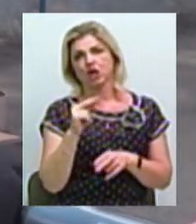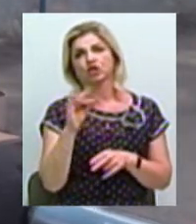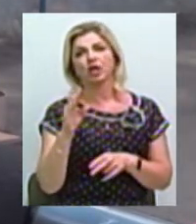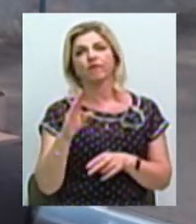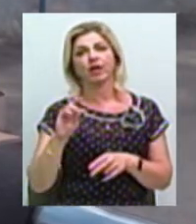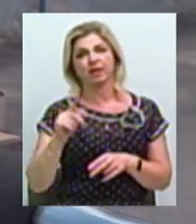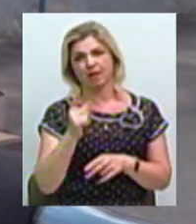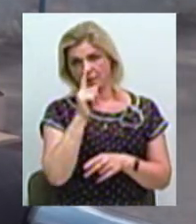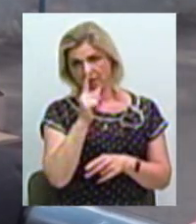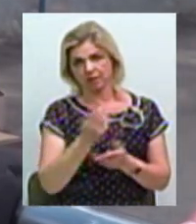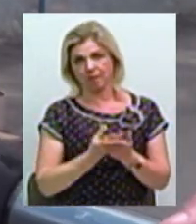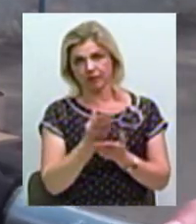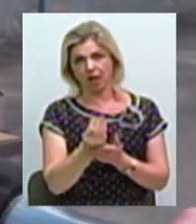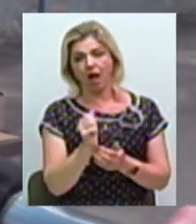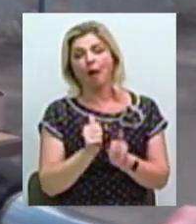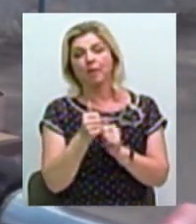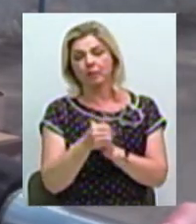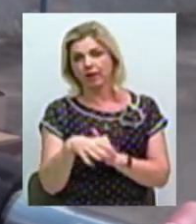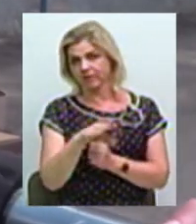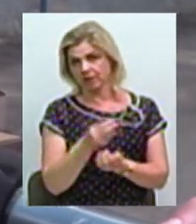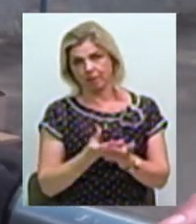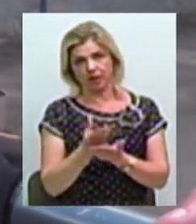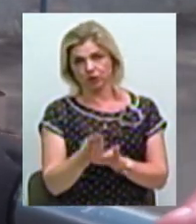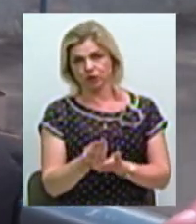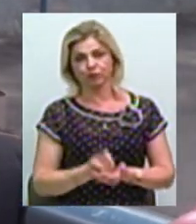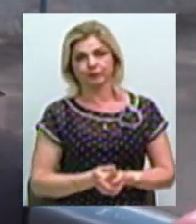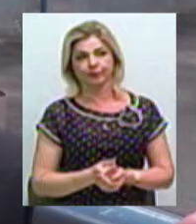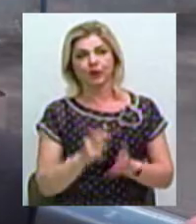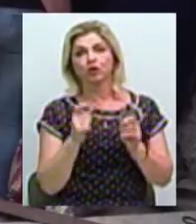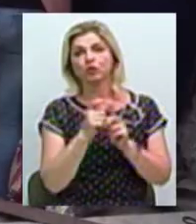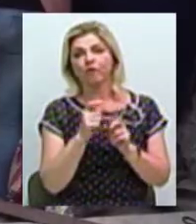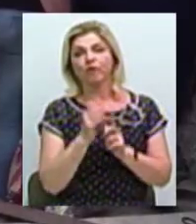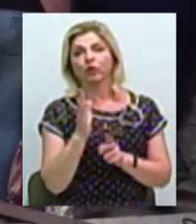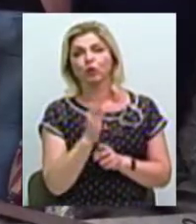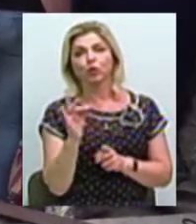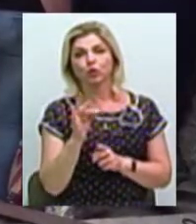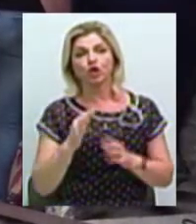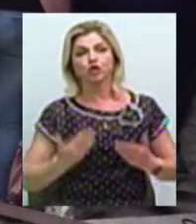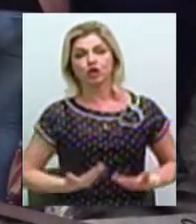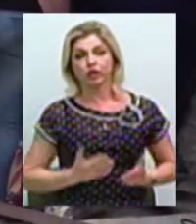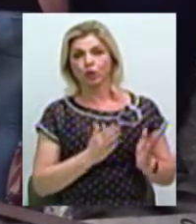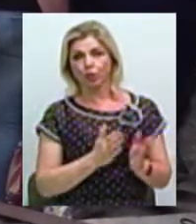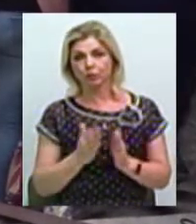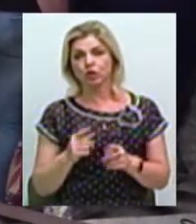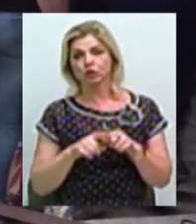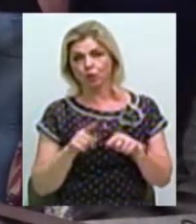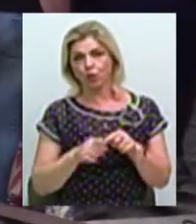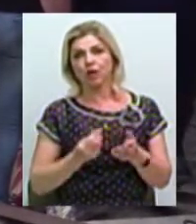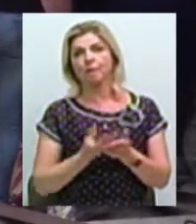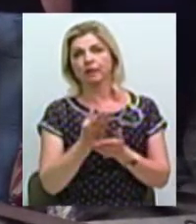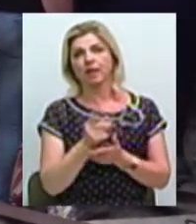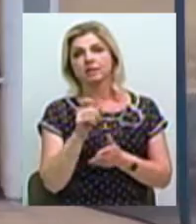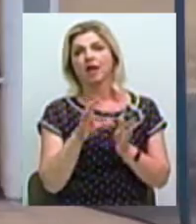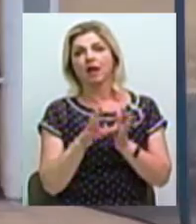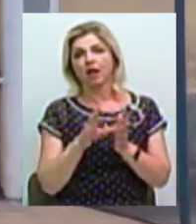Місяць сплатити. А попереднє все сплачено. За словами Володимира Рожнова, мешканці гуртожитку найближчим часом сплачуватимуть за